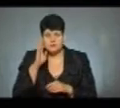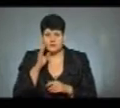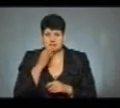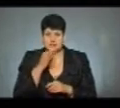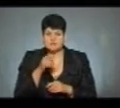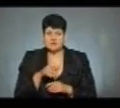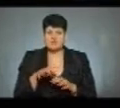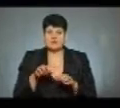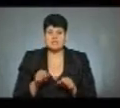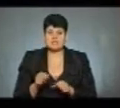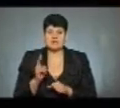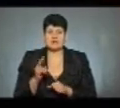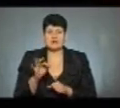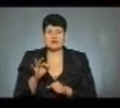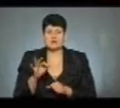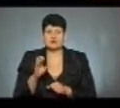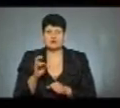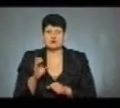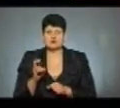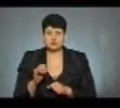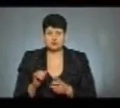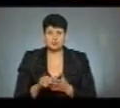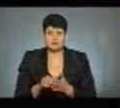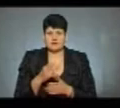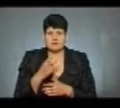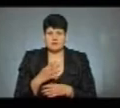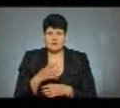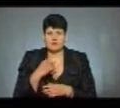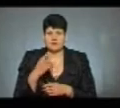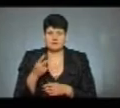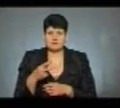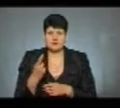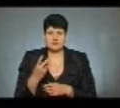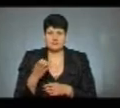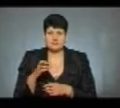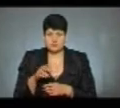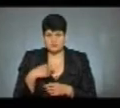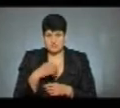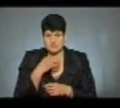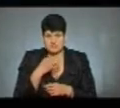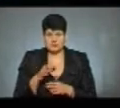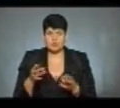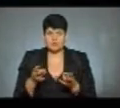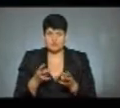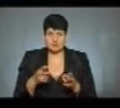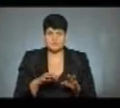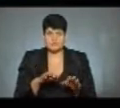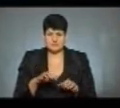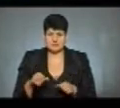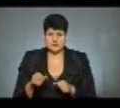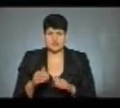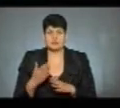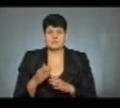назвав себе власником кіоску. Документів про це не показав. Каже, 21 січня його повідомили про необхідність демонтувати